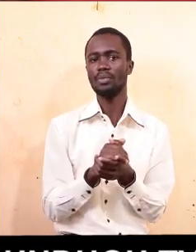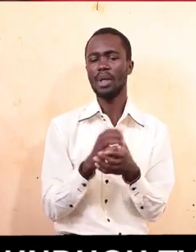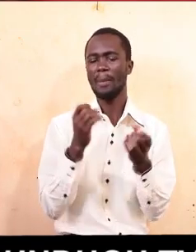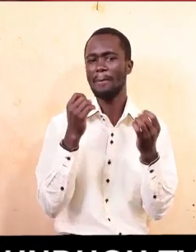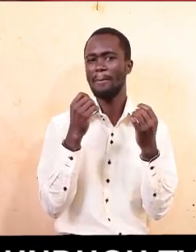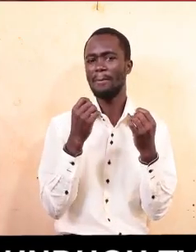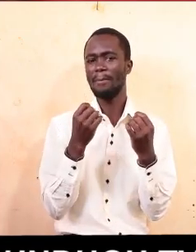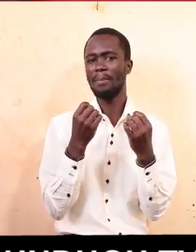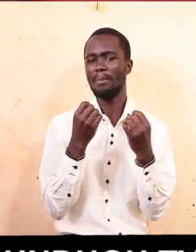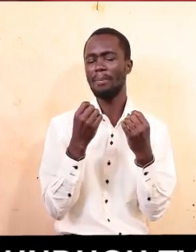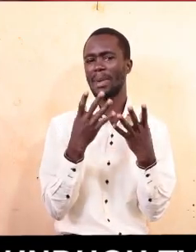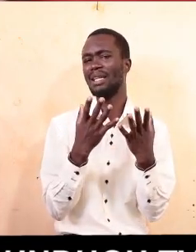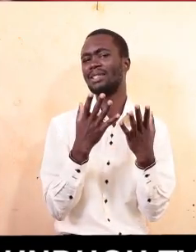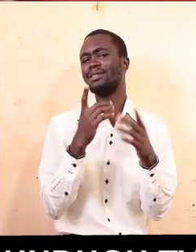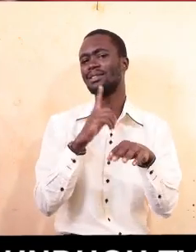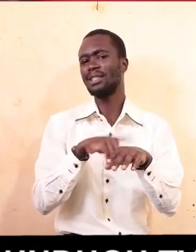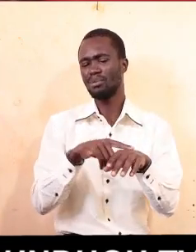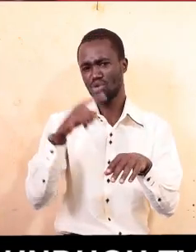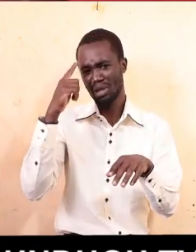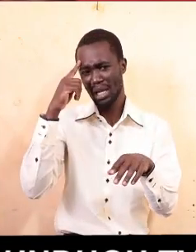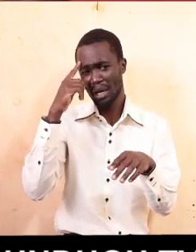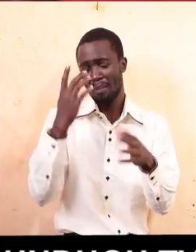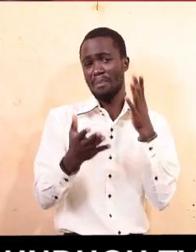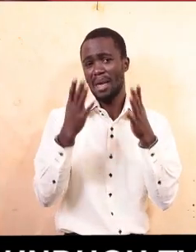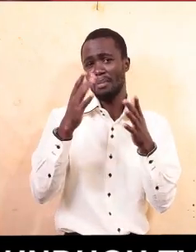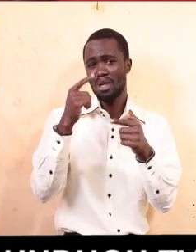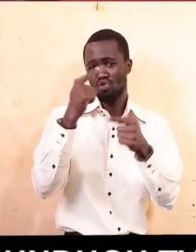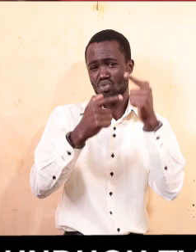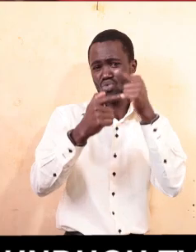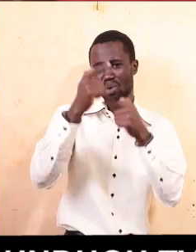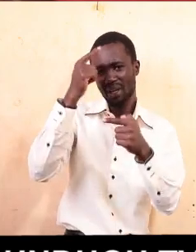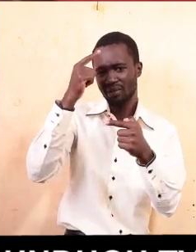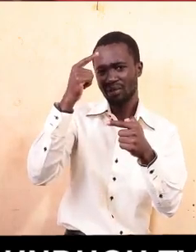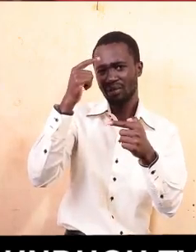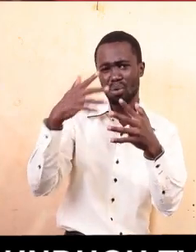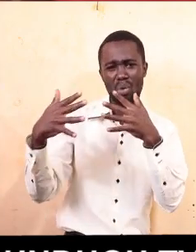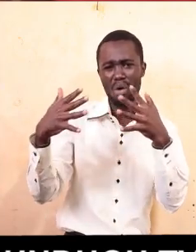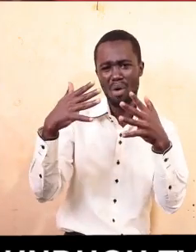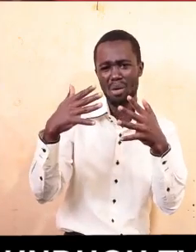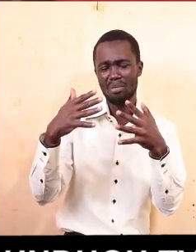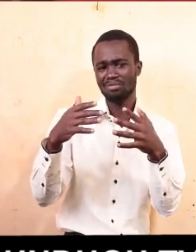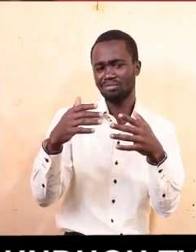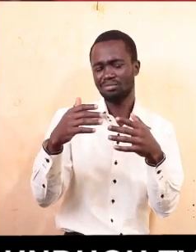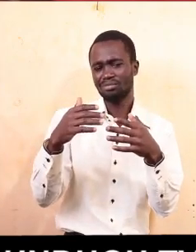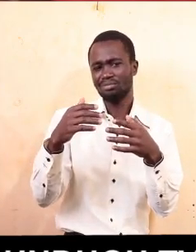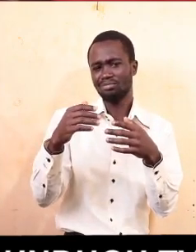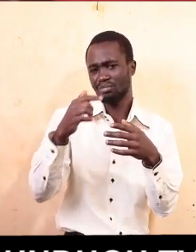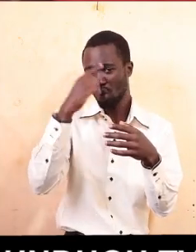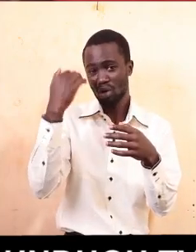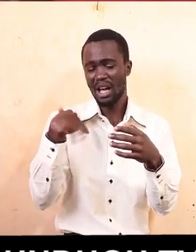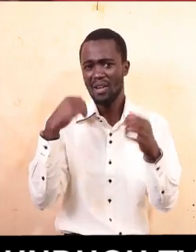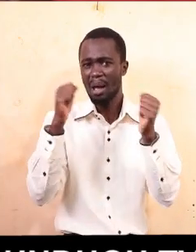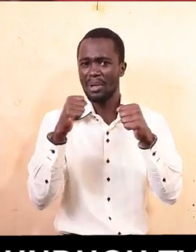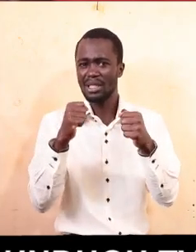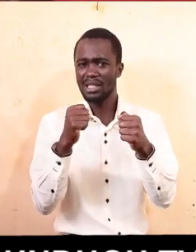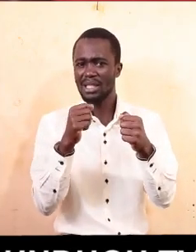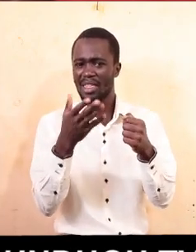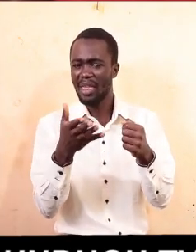kwamba unashinda vita kwa sababu una uwezo fulani. Waje nikuambie, unashinda